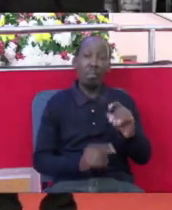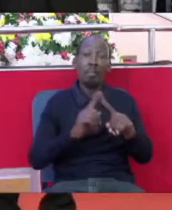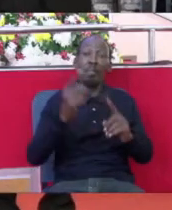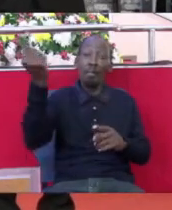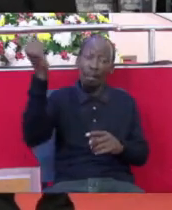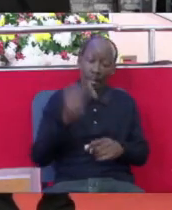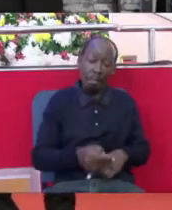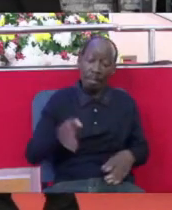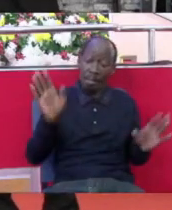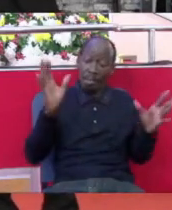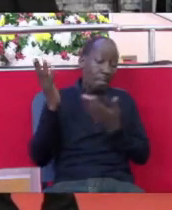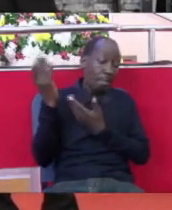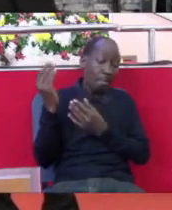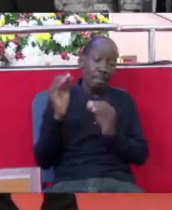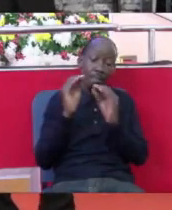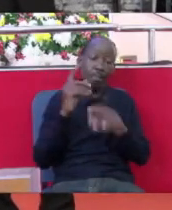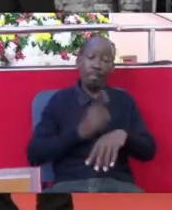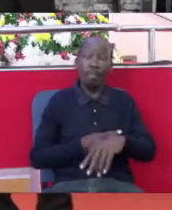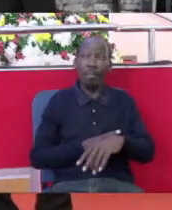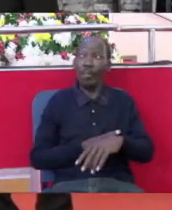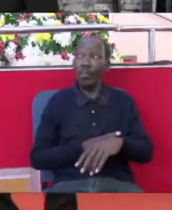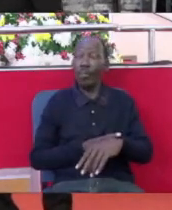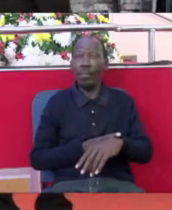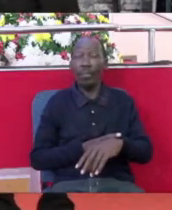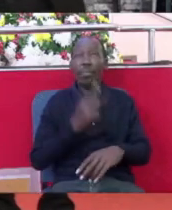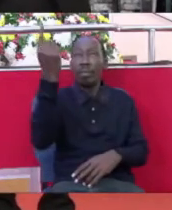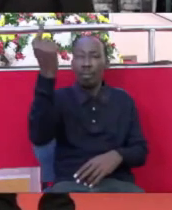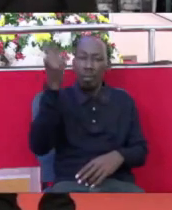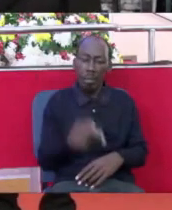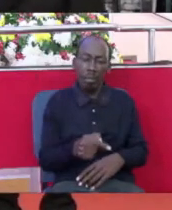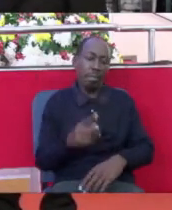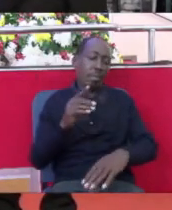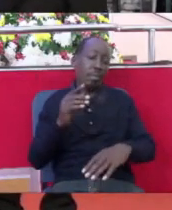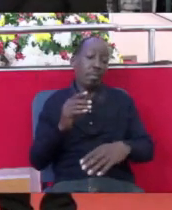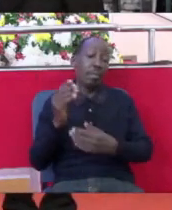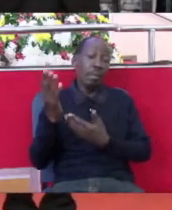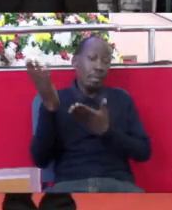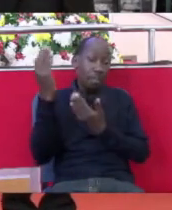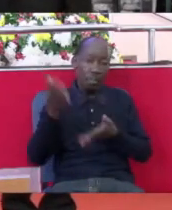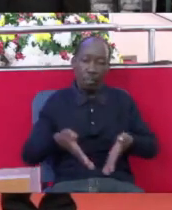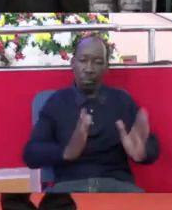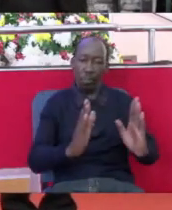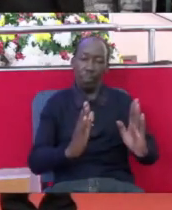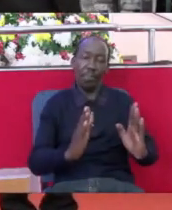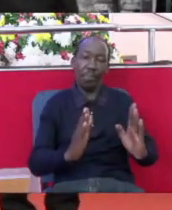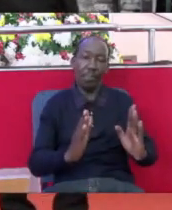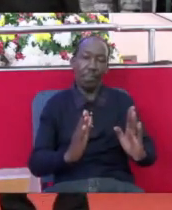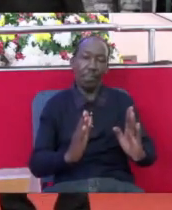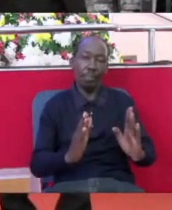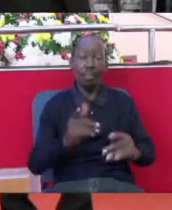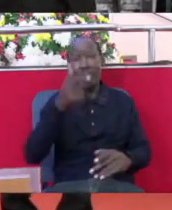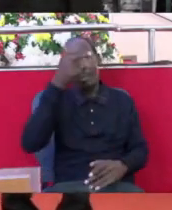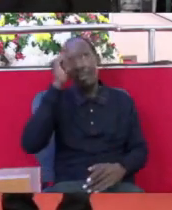that unexpected time. Lakini alikuja wakati ambao haujatarajiwa. He came in an unexpected way. Na akakuja kwa njia ambayo haikuwa inatarajiwa.